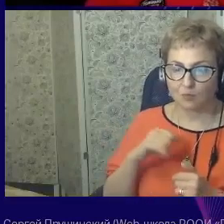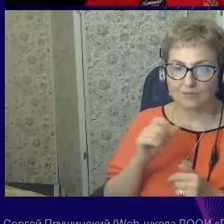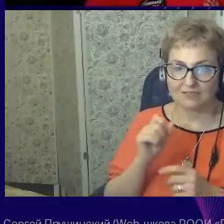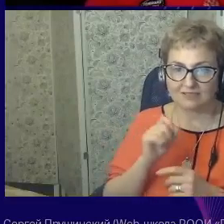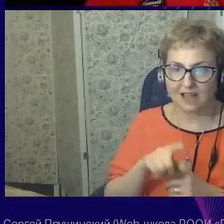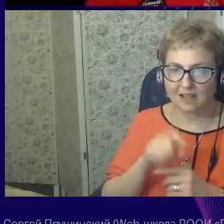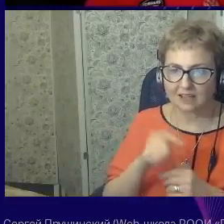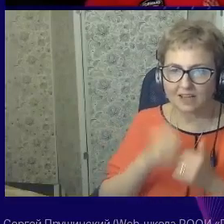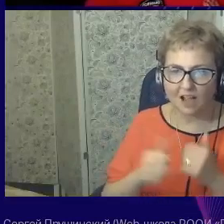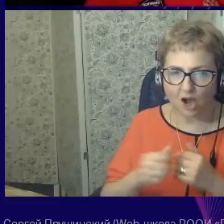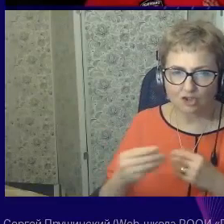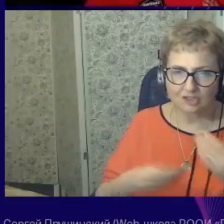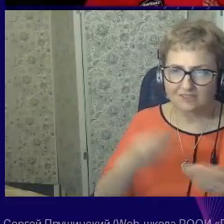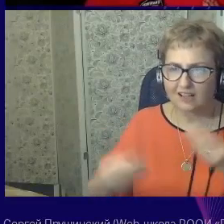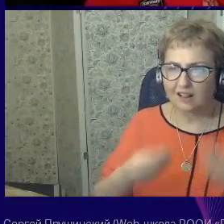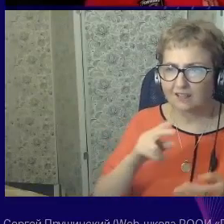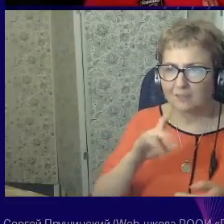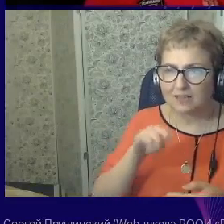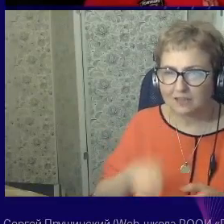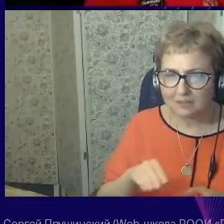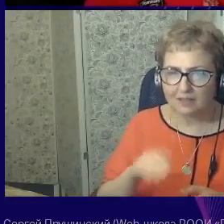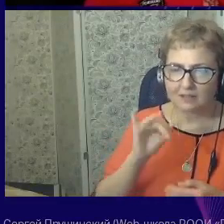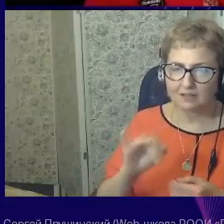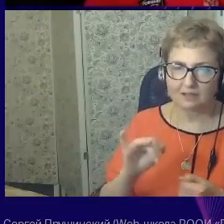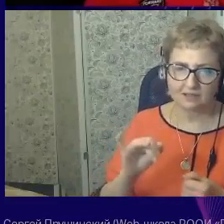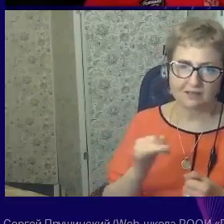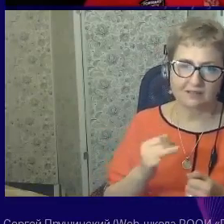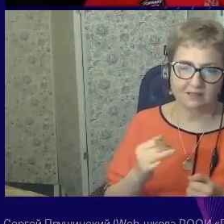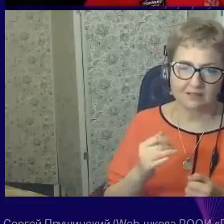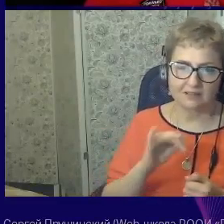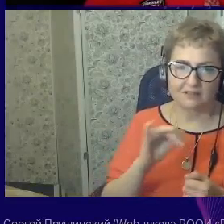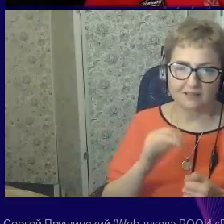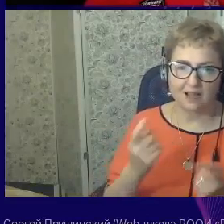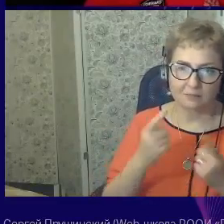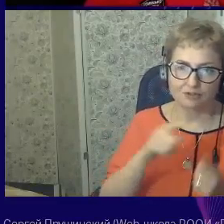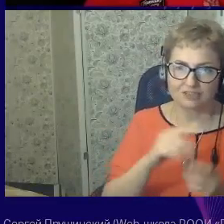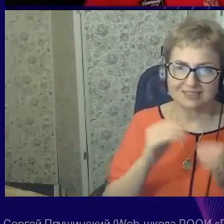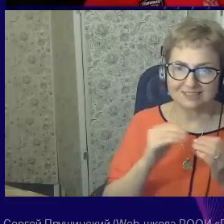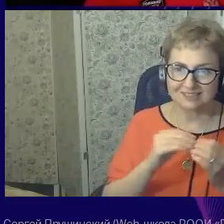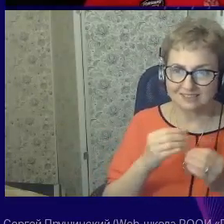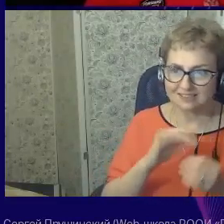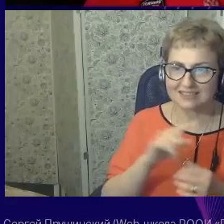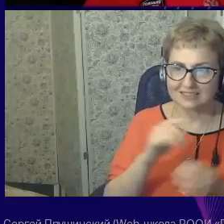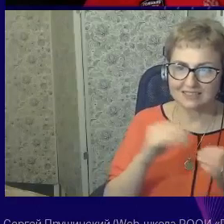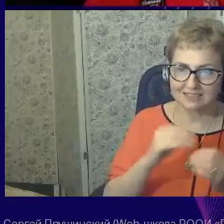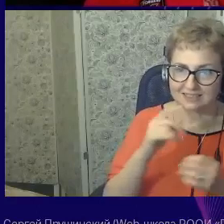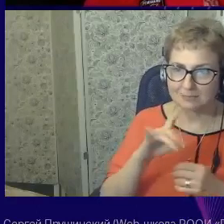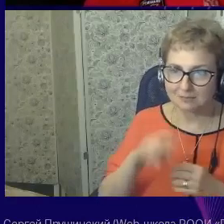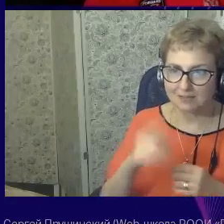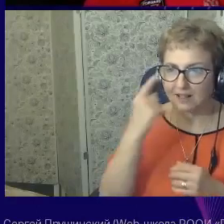задании. Каждый выкладывает какой-то свой предмет. И обычно из 10 предметов закрывают